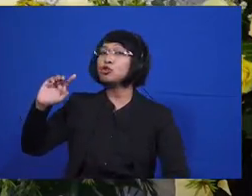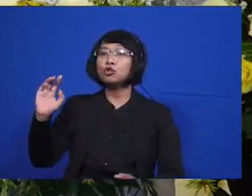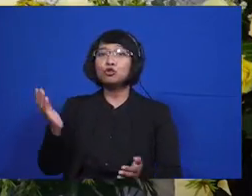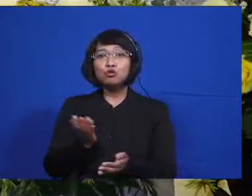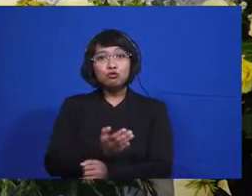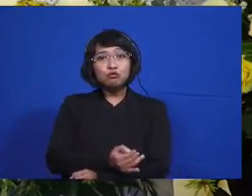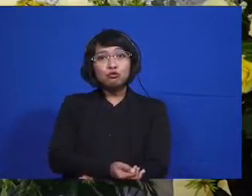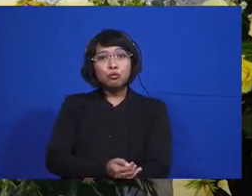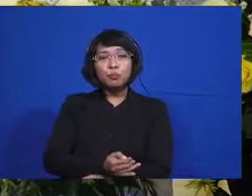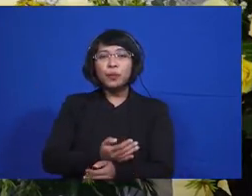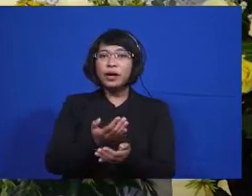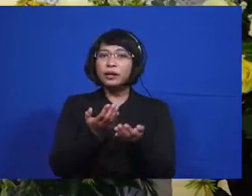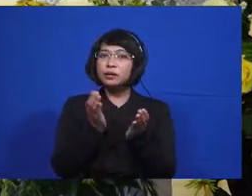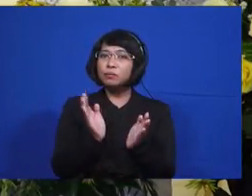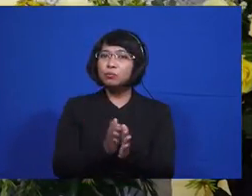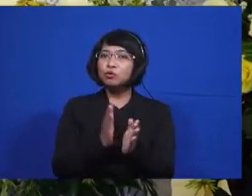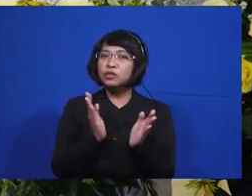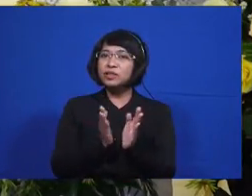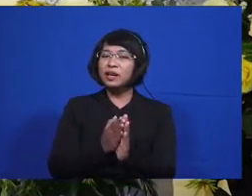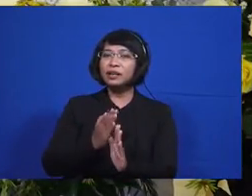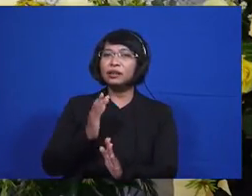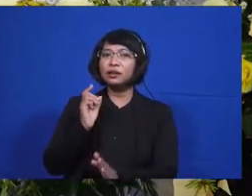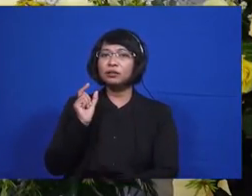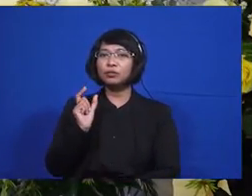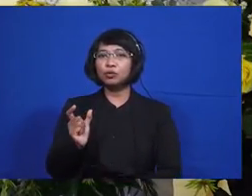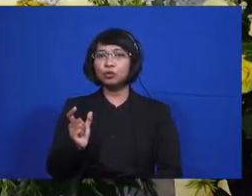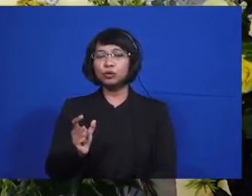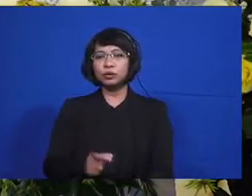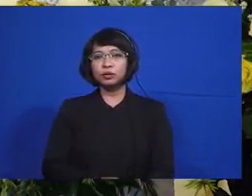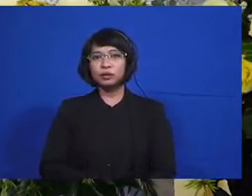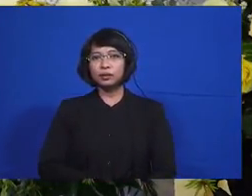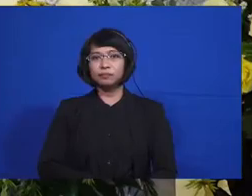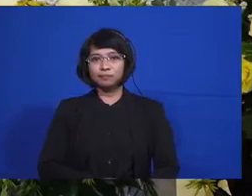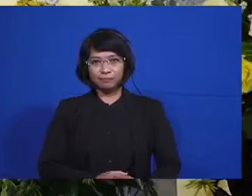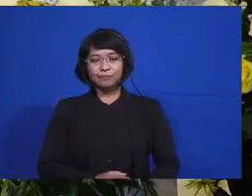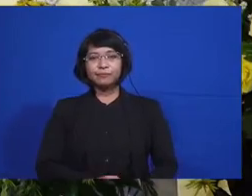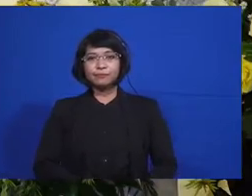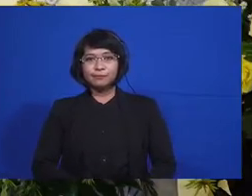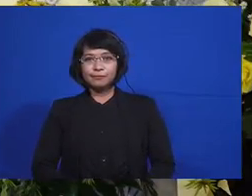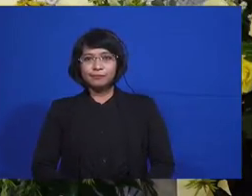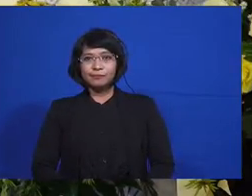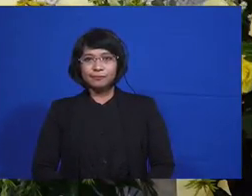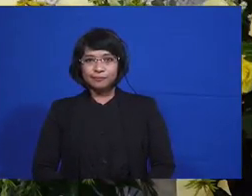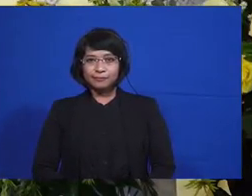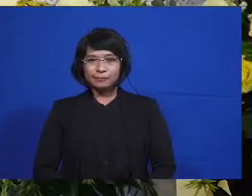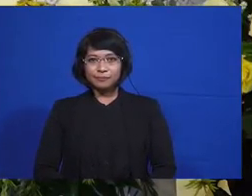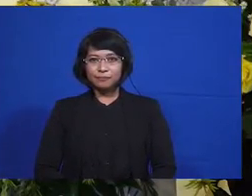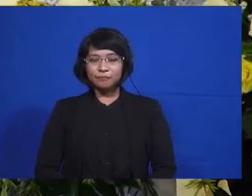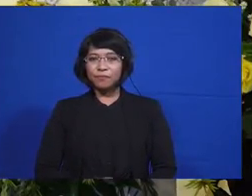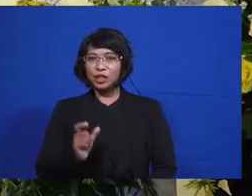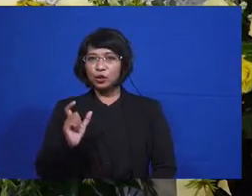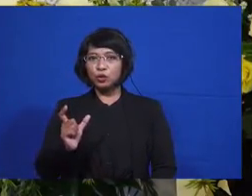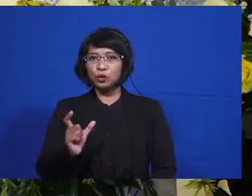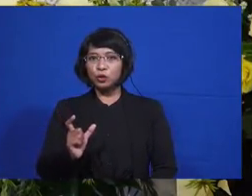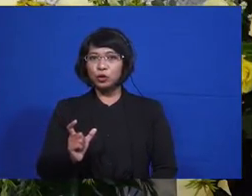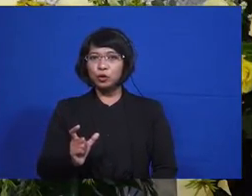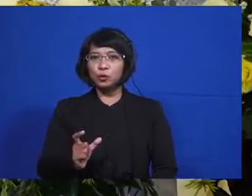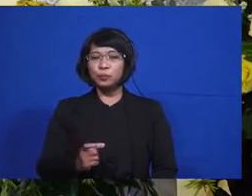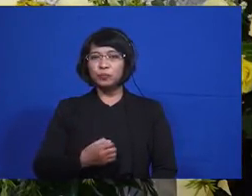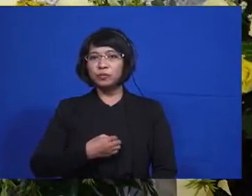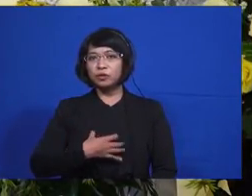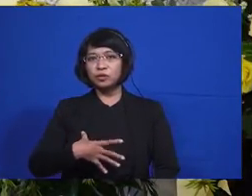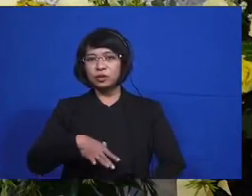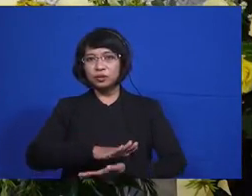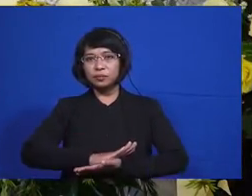ini bagi dirinya sendiri dan bagi kaum kerabatnya. Untuk penebusan jiwa